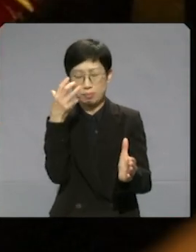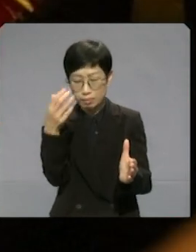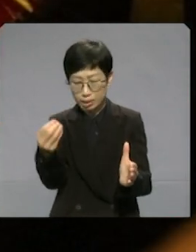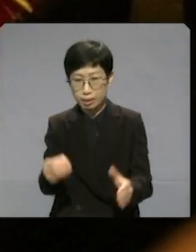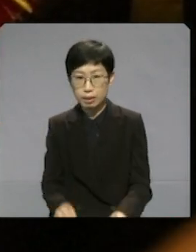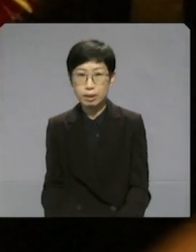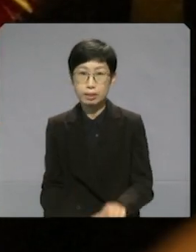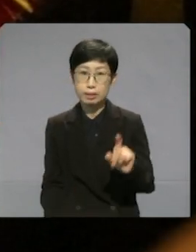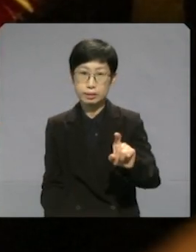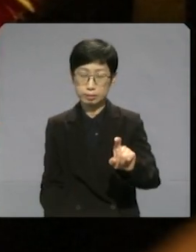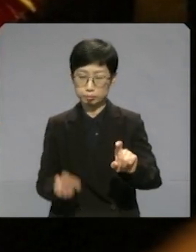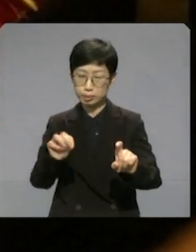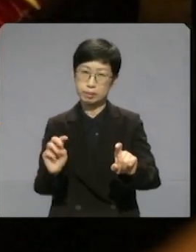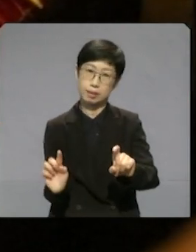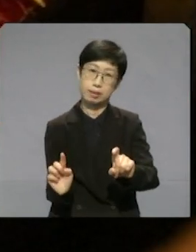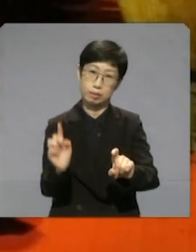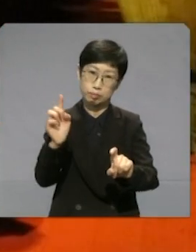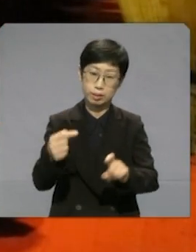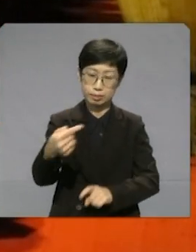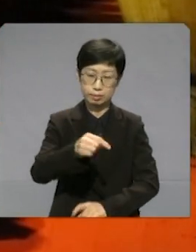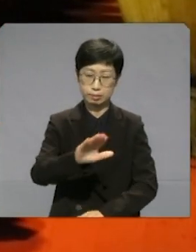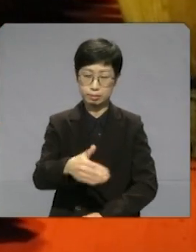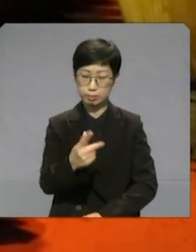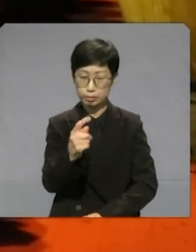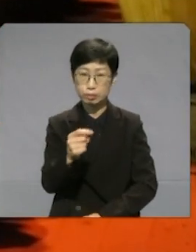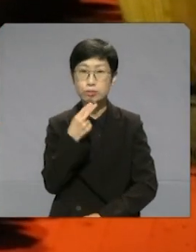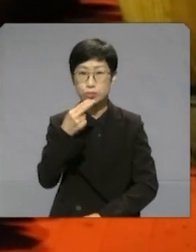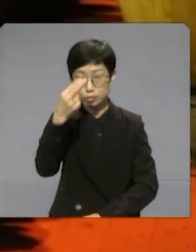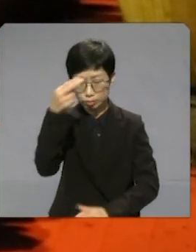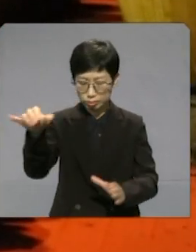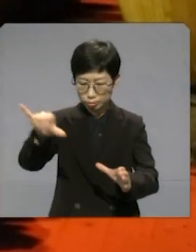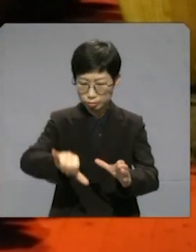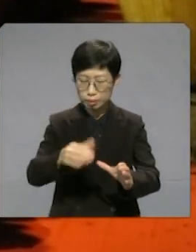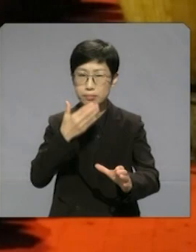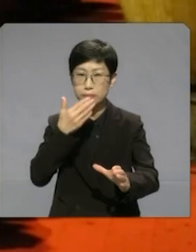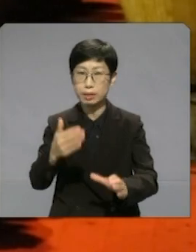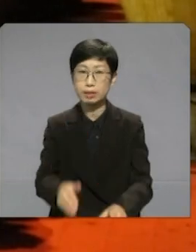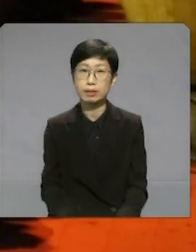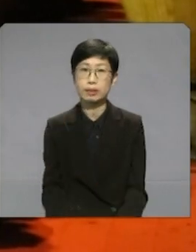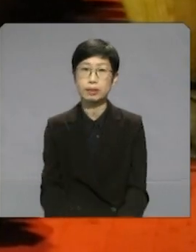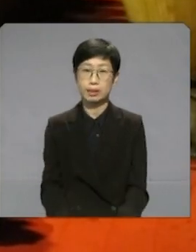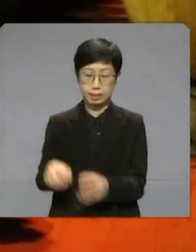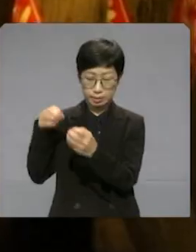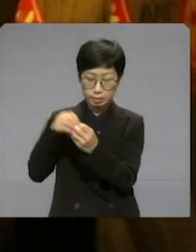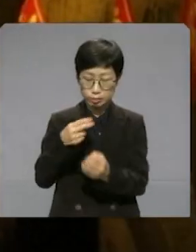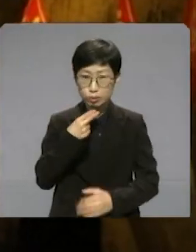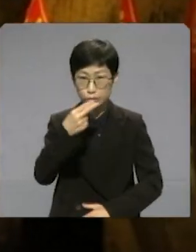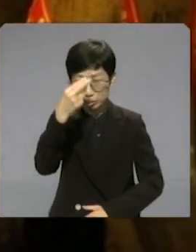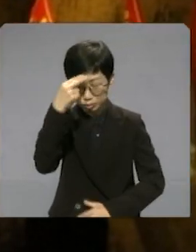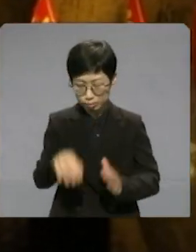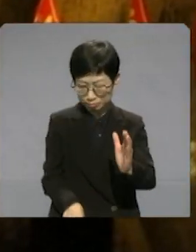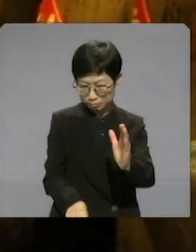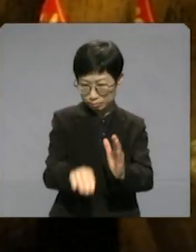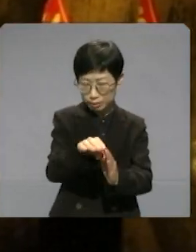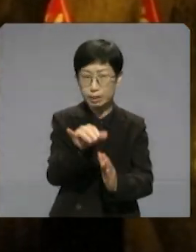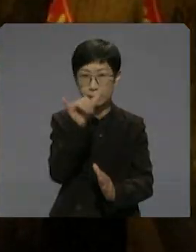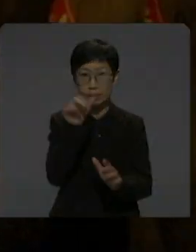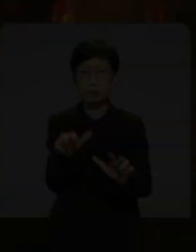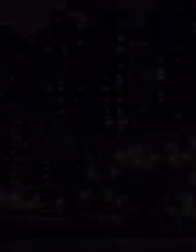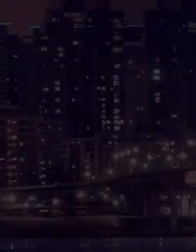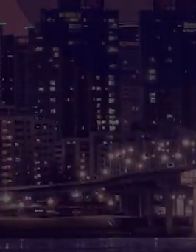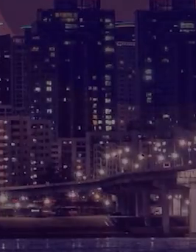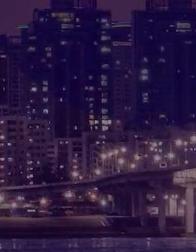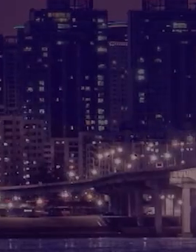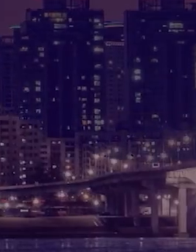넘는 높이에 1,900톤의 술이 들어갈 수 있다고 하는데요. 현재는 중국 전통술 백주로 가득 차 있다고 하네요.